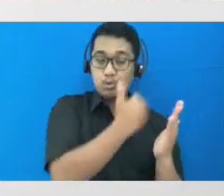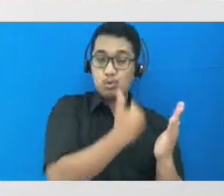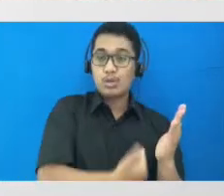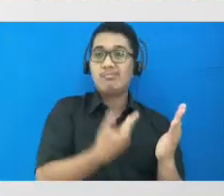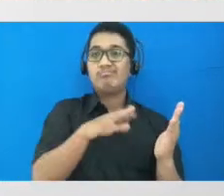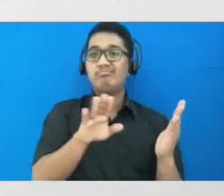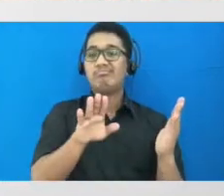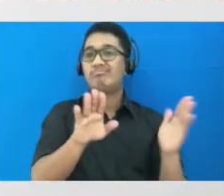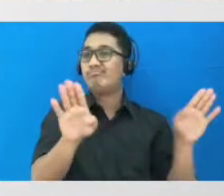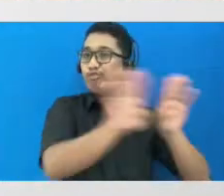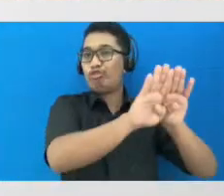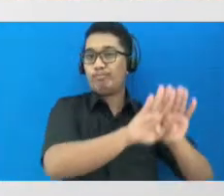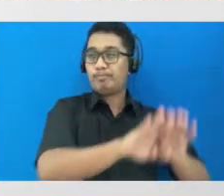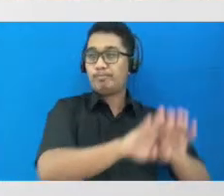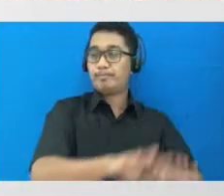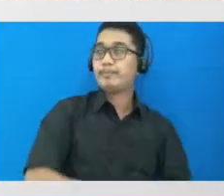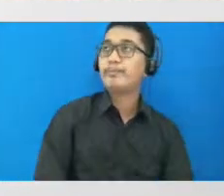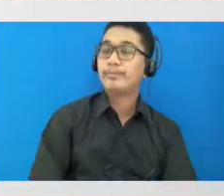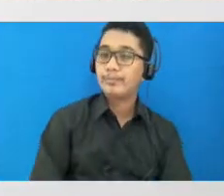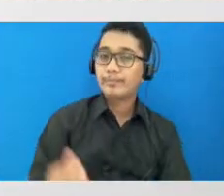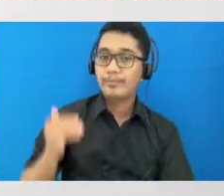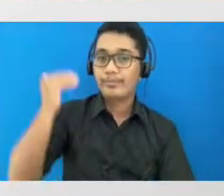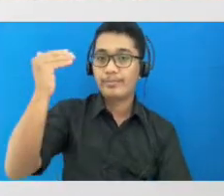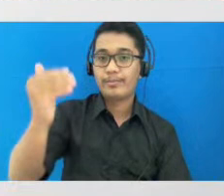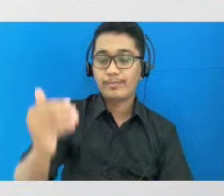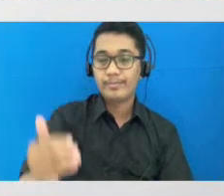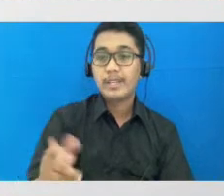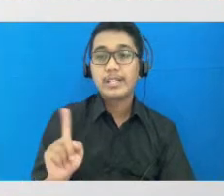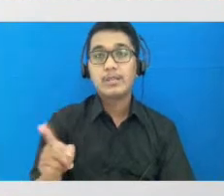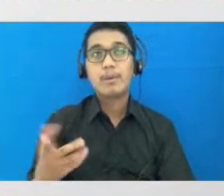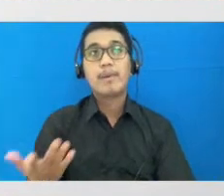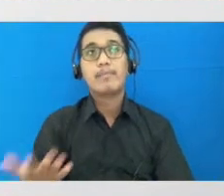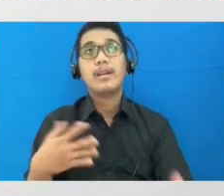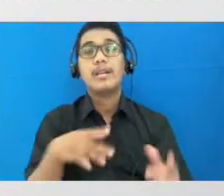Oke, lalu, nah, karena sifatnya internet itu